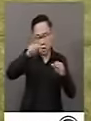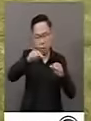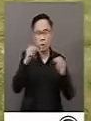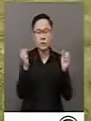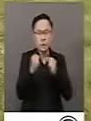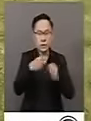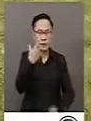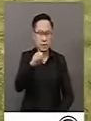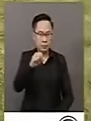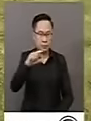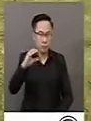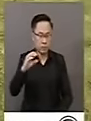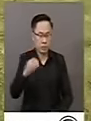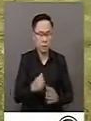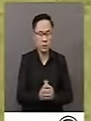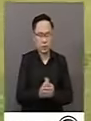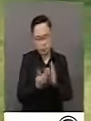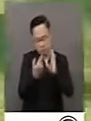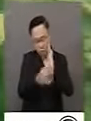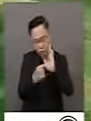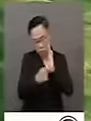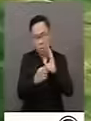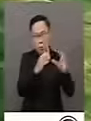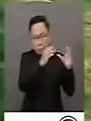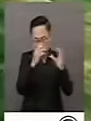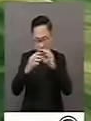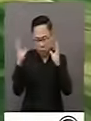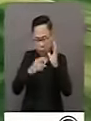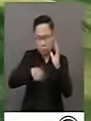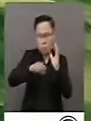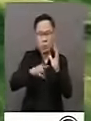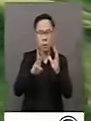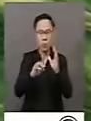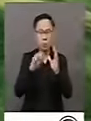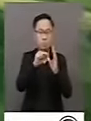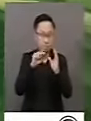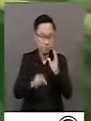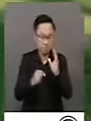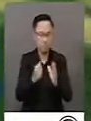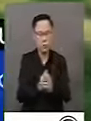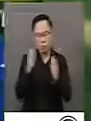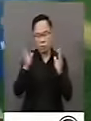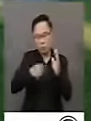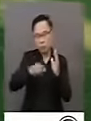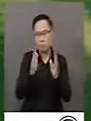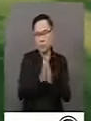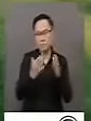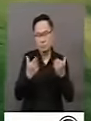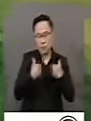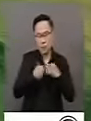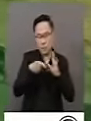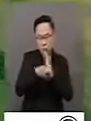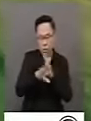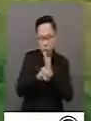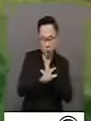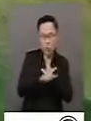หนาวนะครับ 10องศเซซภาคตะวันออกมีเมฆมากกับฝนฟ้าคะนองร้อยละ 60ของพื้นที่มีฝนตกหนักบางแห่งระยอง